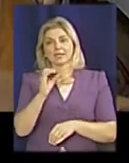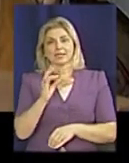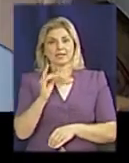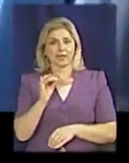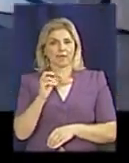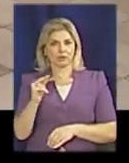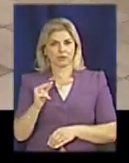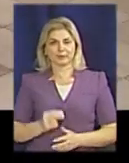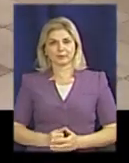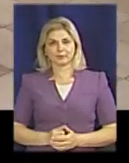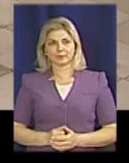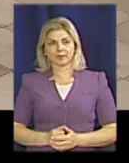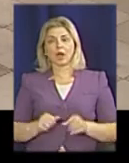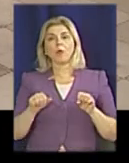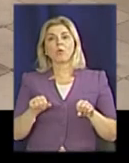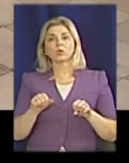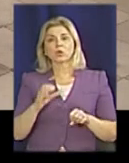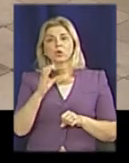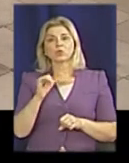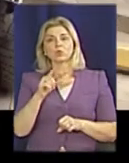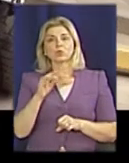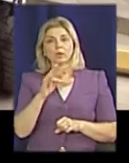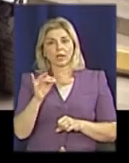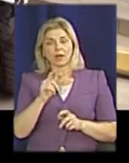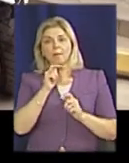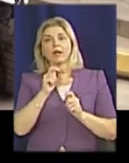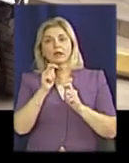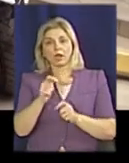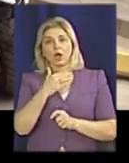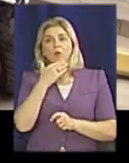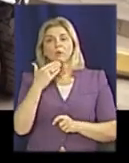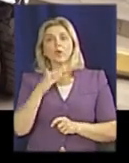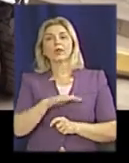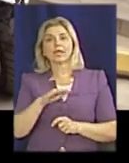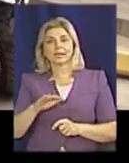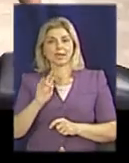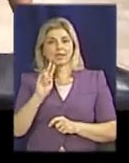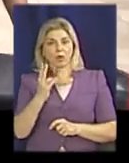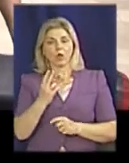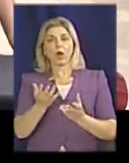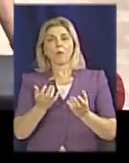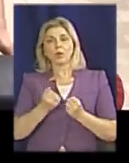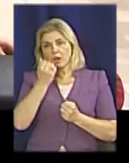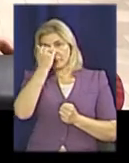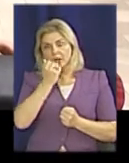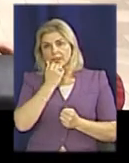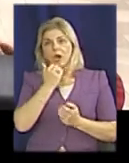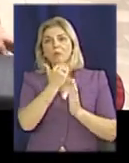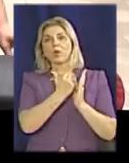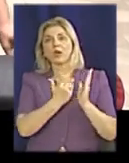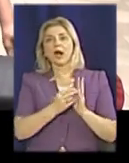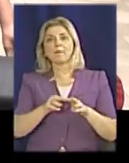Сінкевич. Мотоцикл «Сузукі» у подарунок. Багатодітний миколаївець отримав завдяки програмі Міністерства